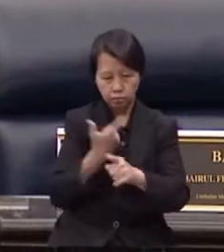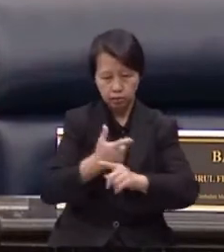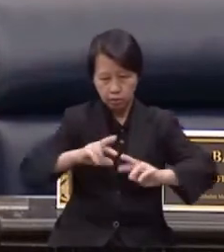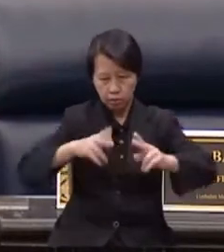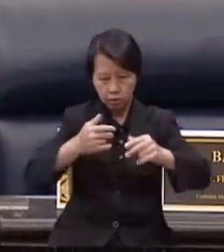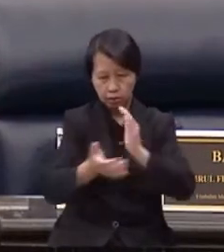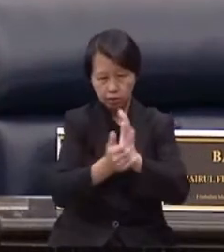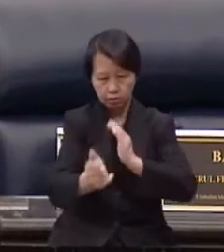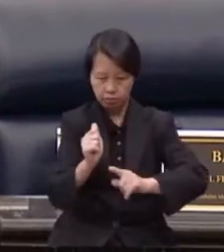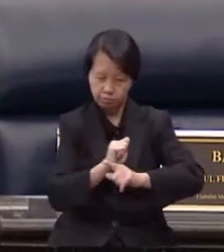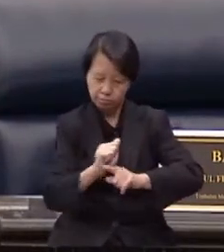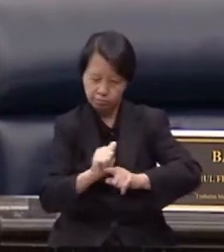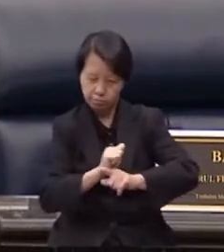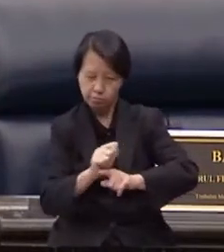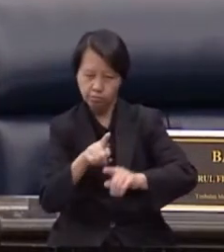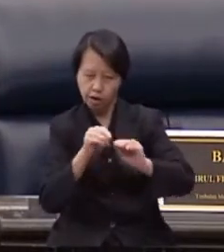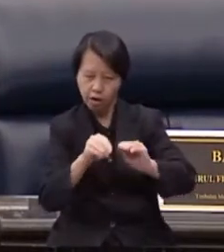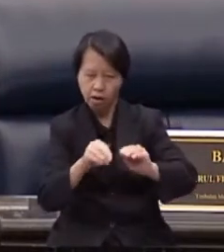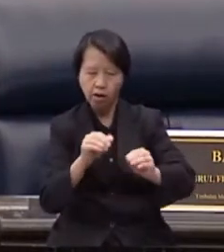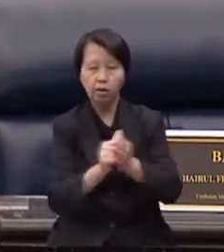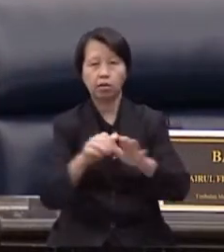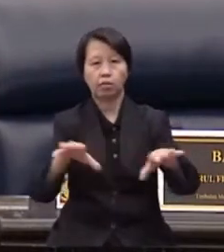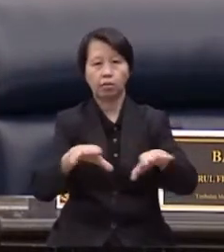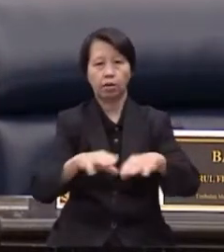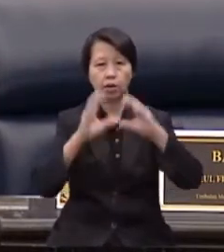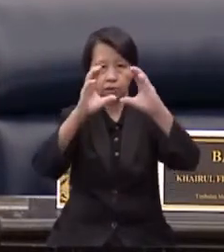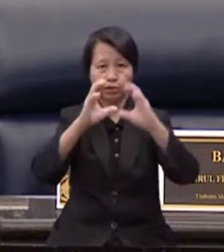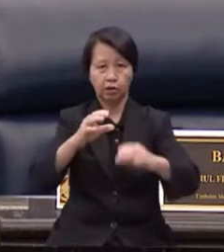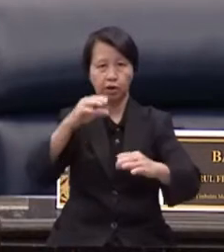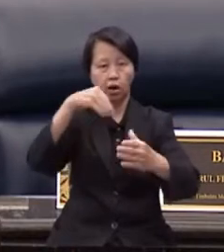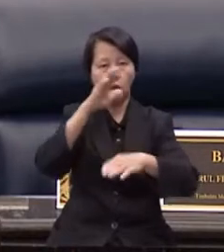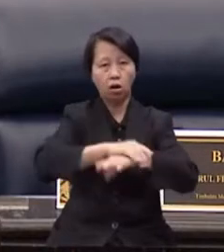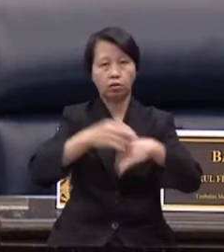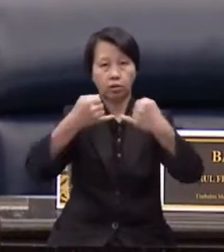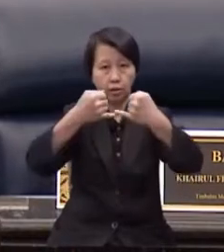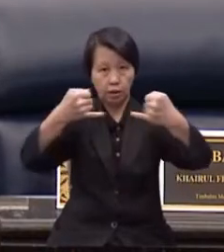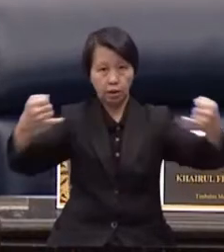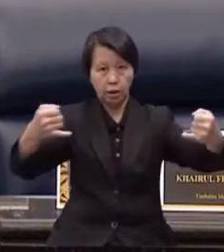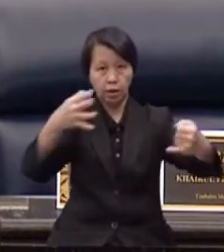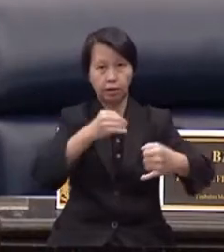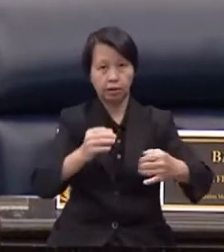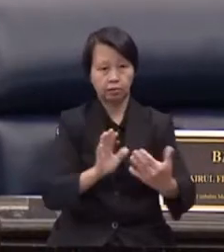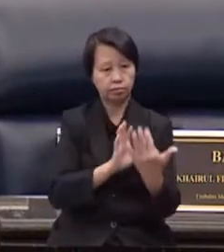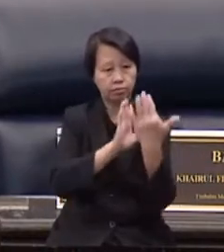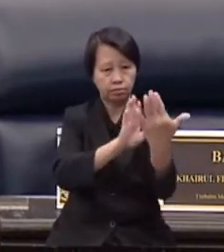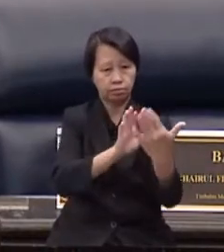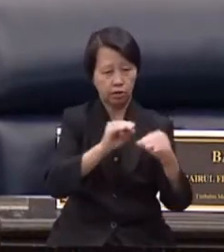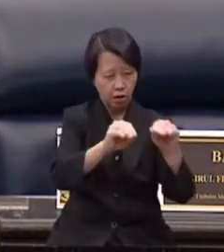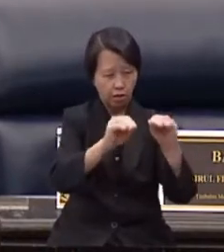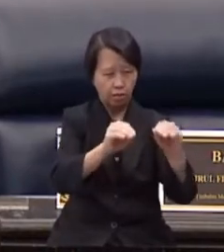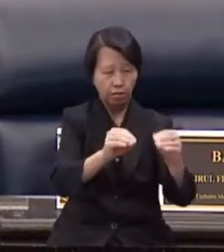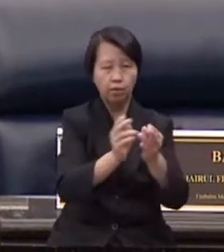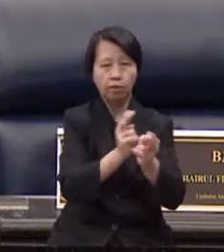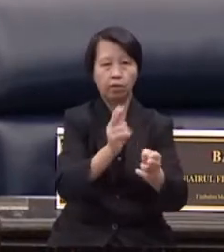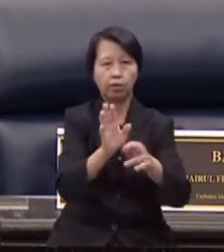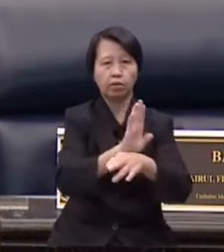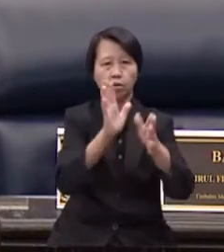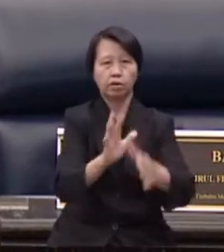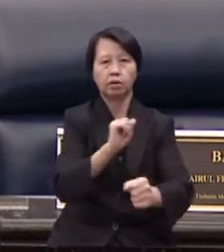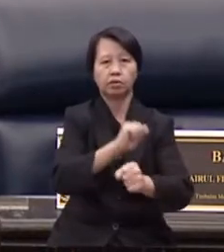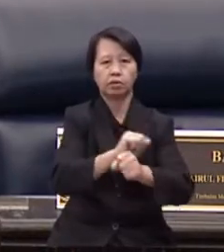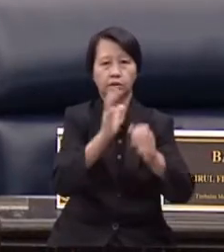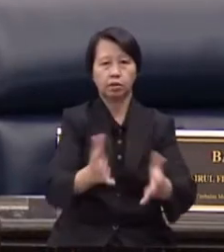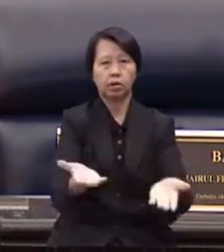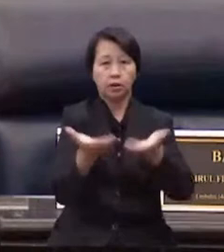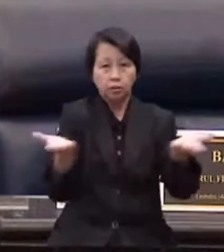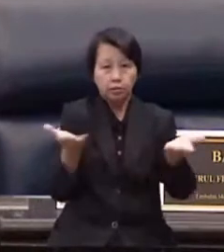peningkatan kemahiran digital yang dilaksanakan secara dalam tarian dan physical kepada Usahawan dan pengguna kecil